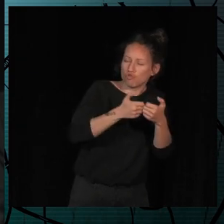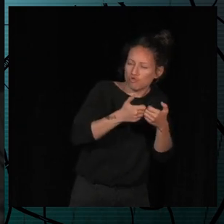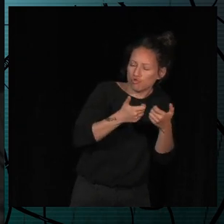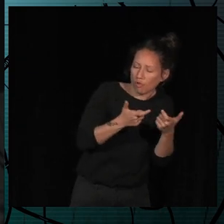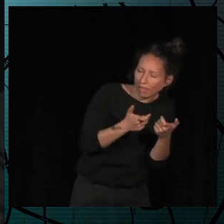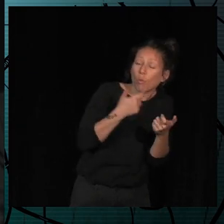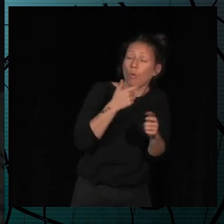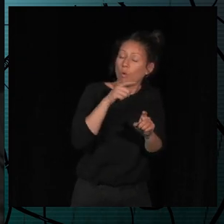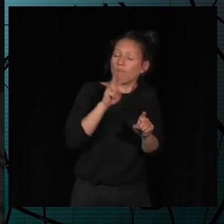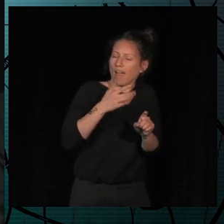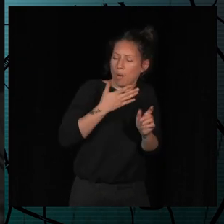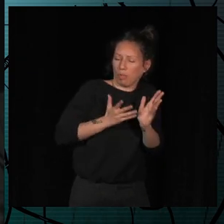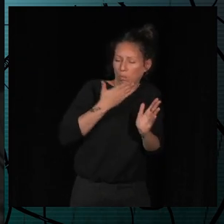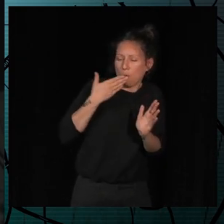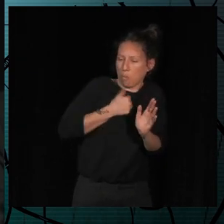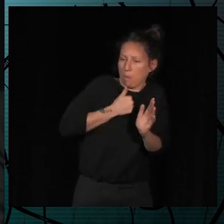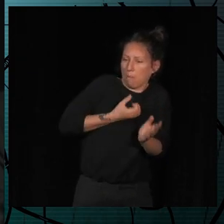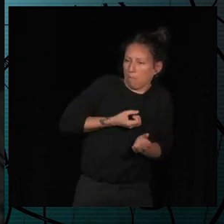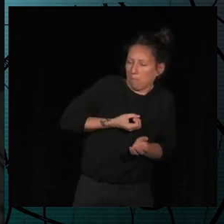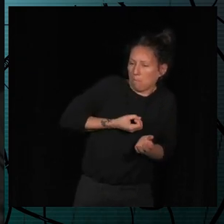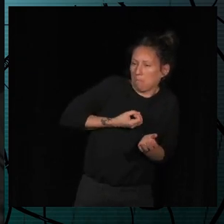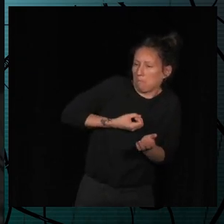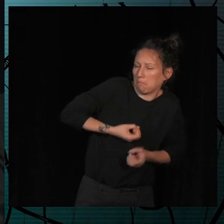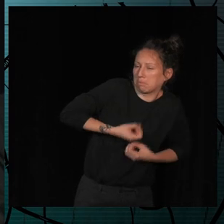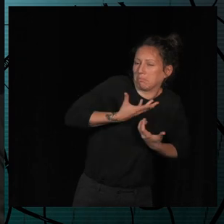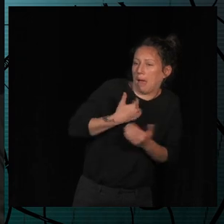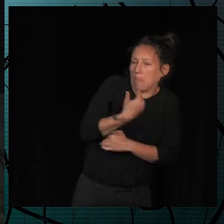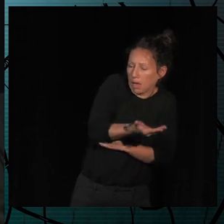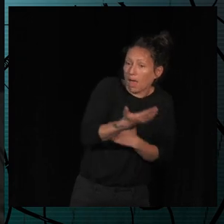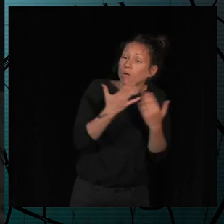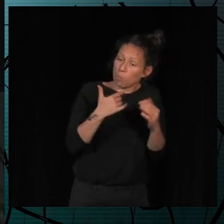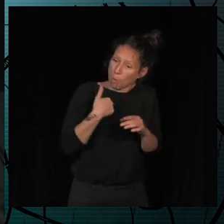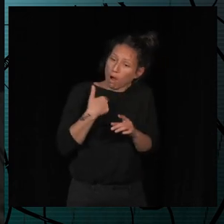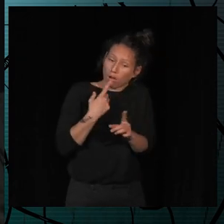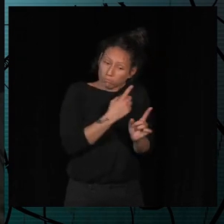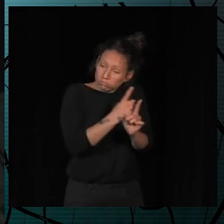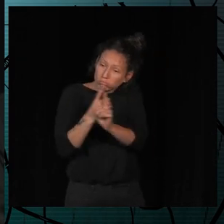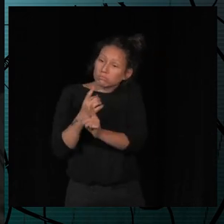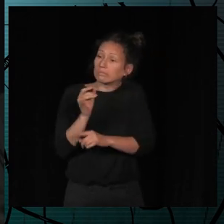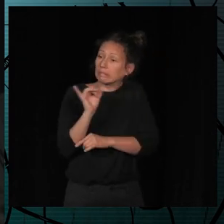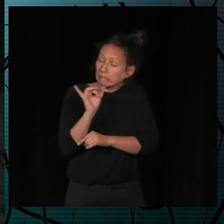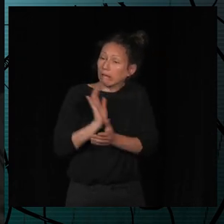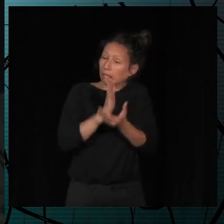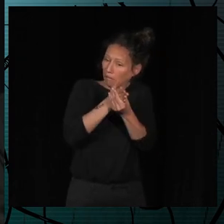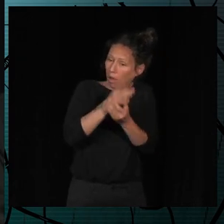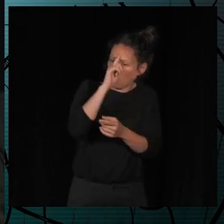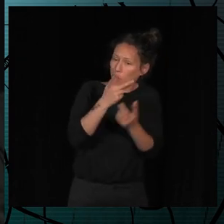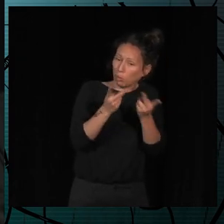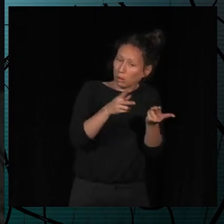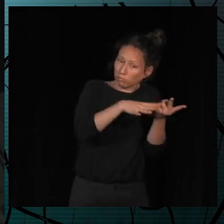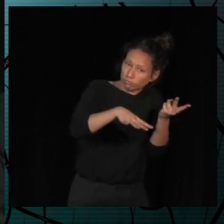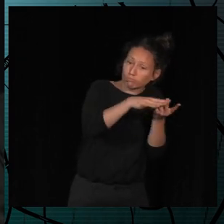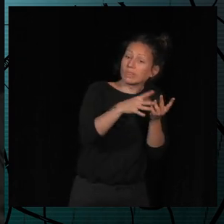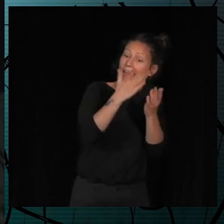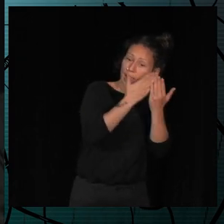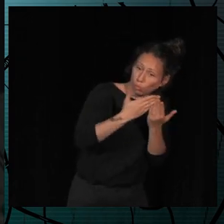jeu vidéo et cetera mais j'interviens auprès de différents public des étudiants mais aussi des des enseignants ou autres et et